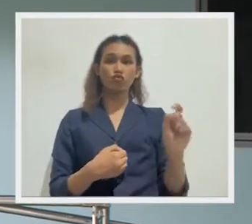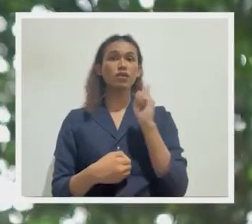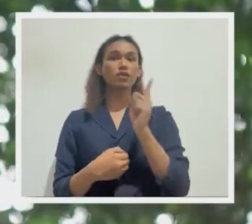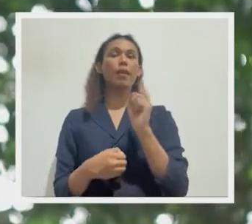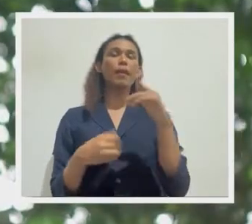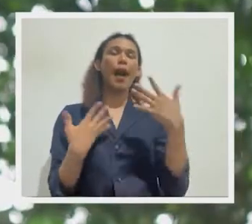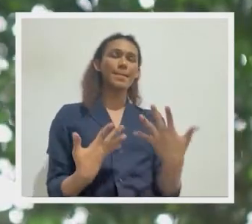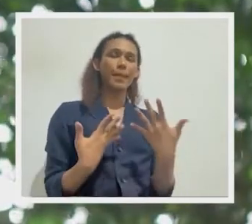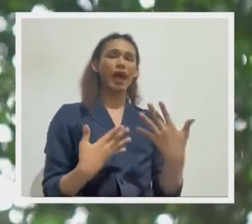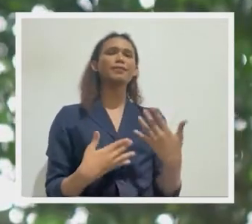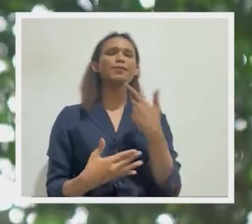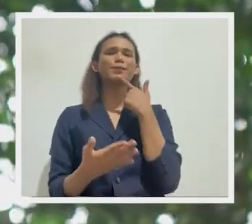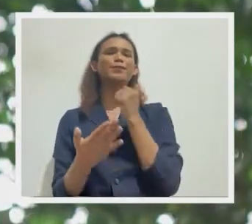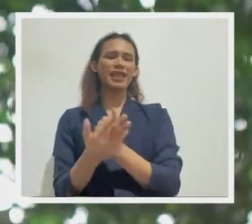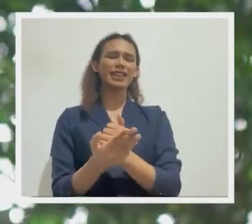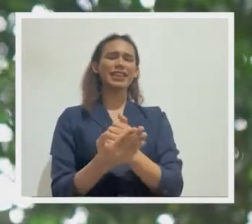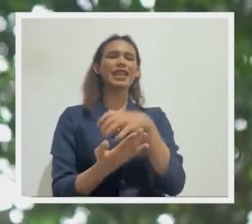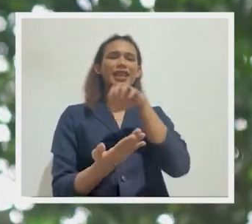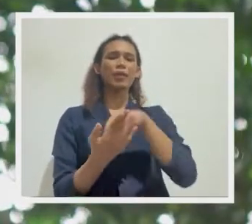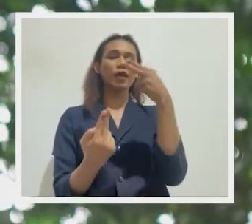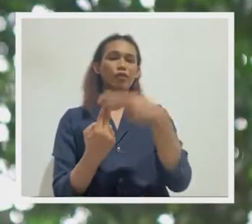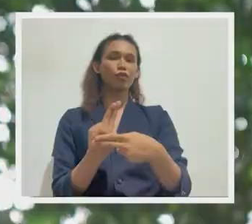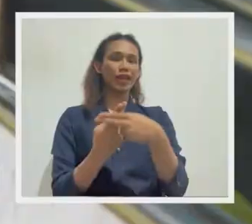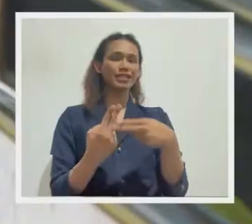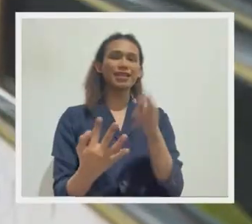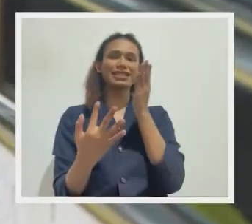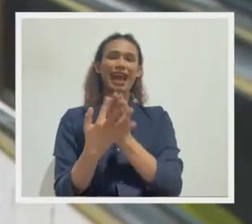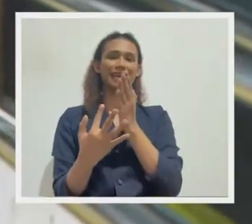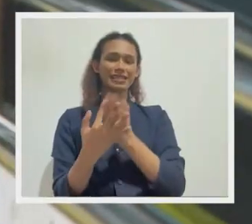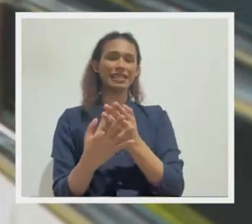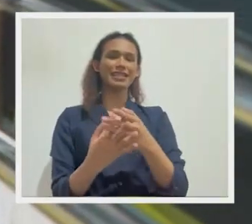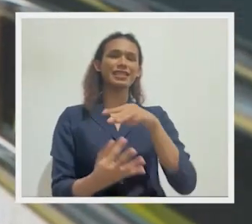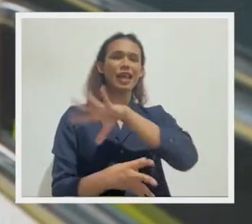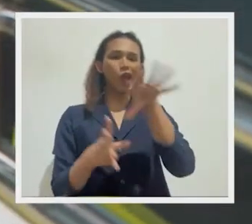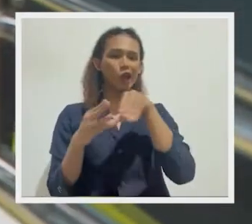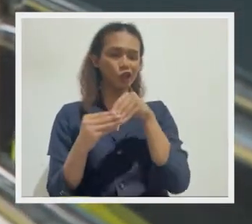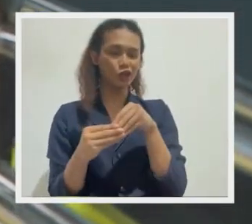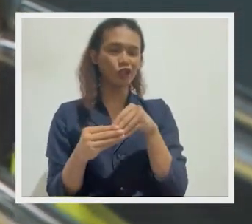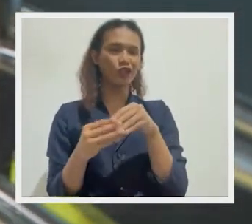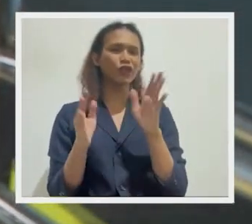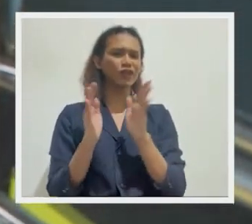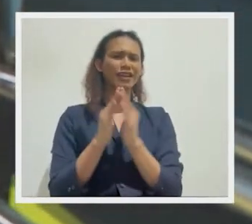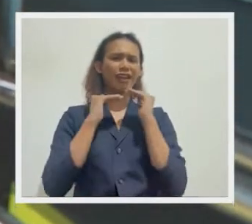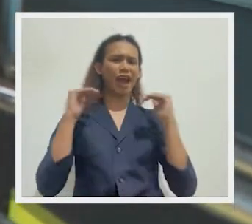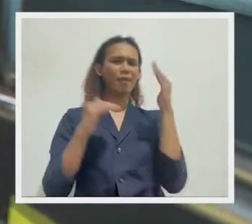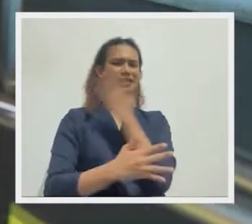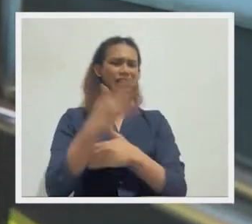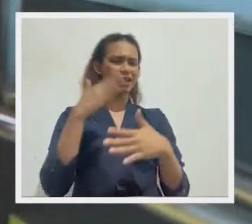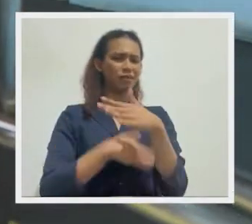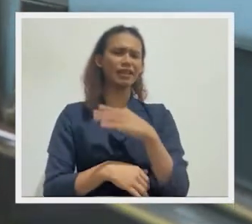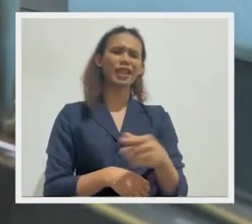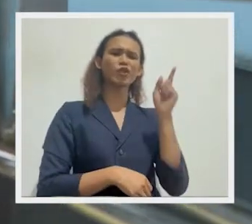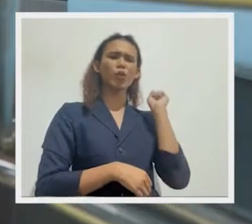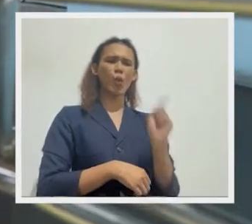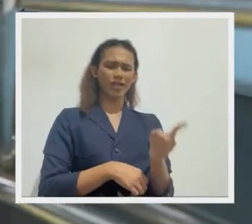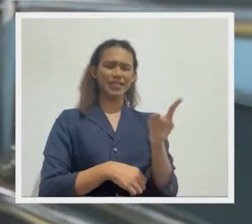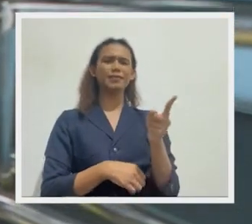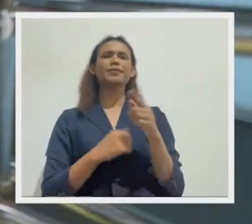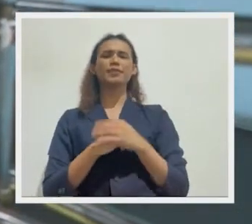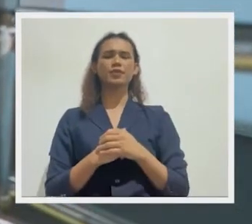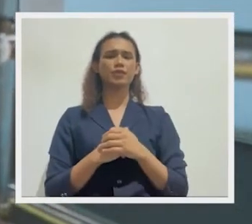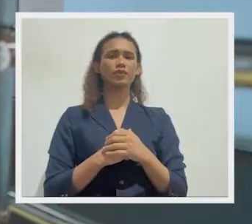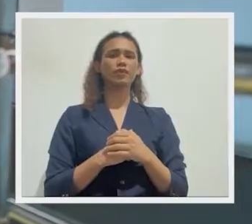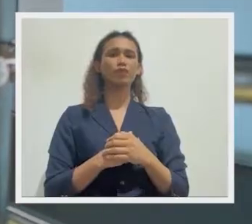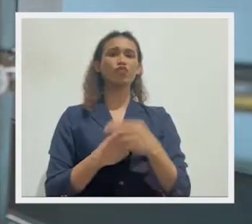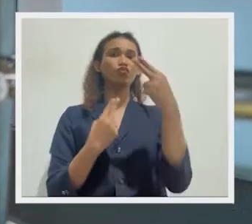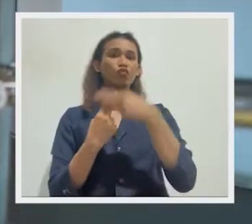itu, perlu dipastikan puskesmas yang aksesibel, inklusif, dan ramah disabilitas adalah sebuah keharusan.